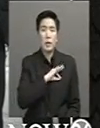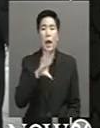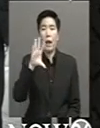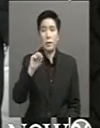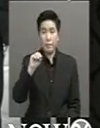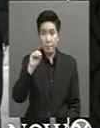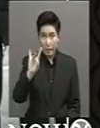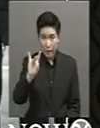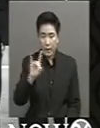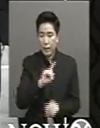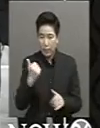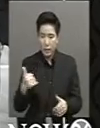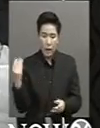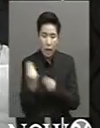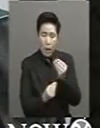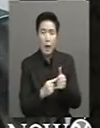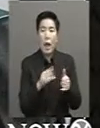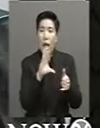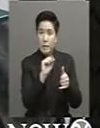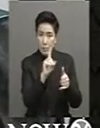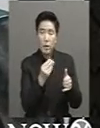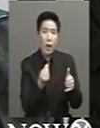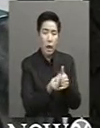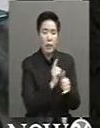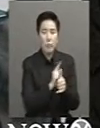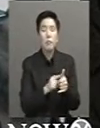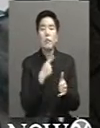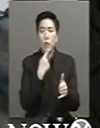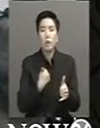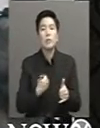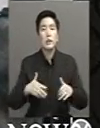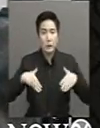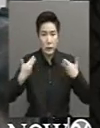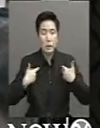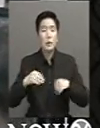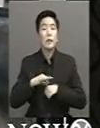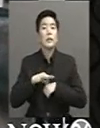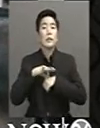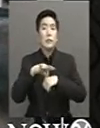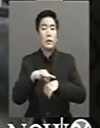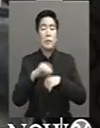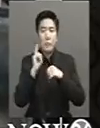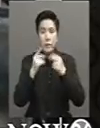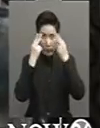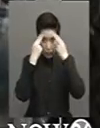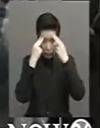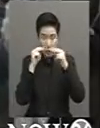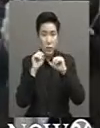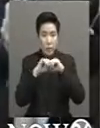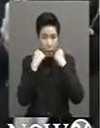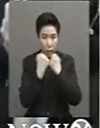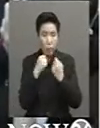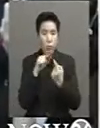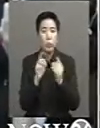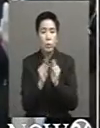ซึ่งเจ้าตัวไม่ได้เดินทางเข้าร่วมประชุมแต่ส่งหนังสือยืนยันว่ายินดีเข้ารับตำแหน่งสมาคม